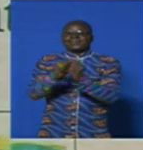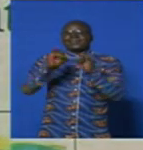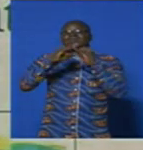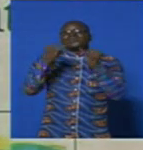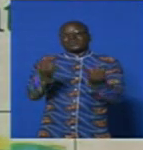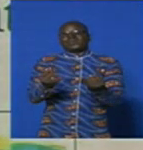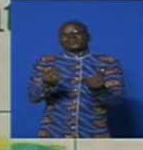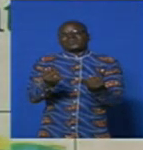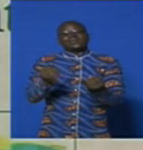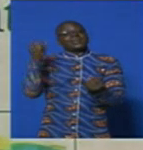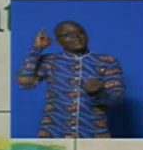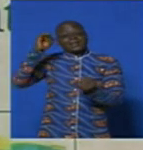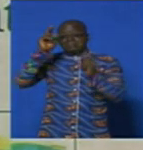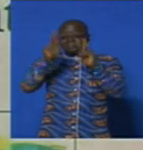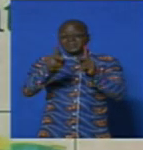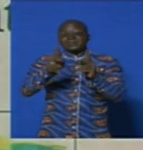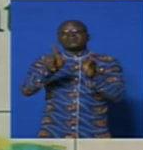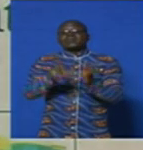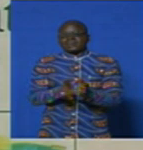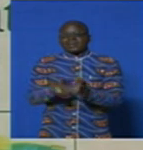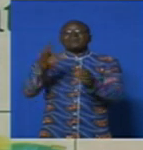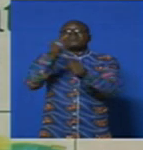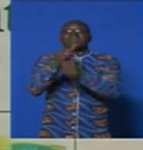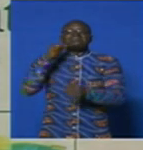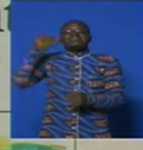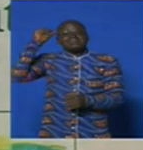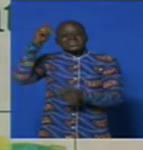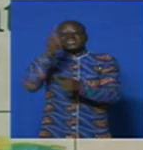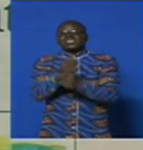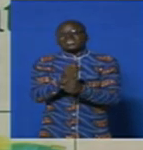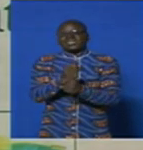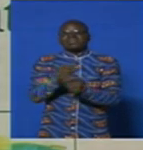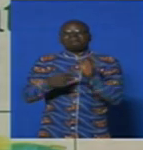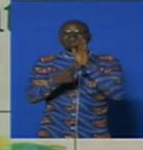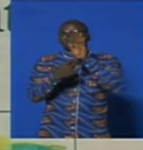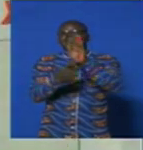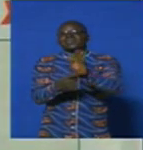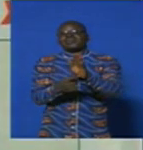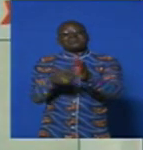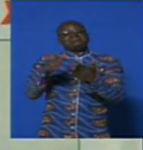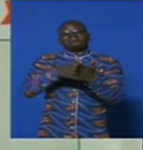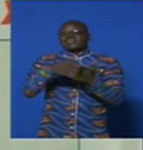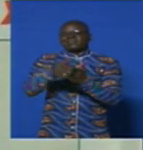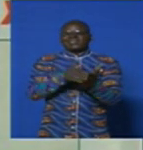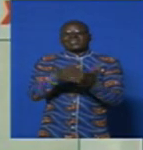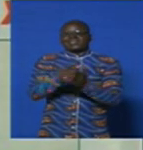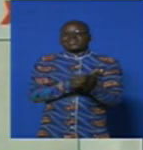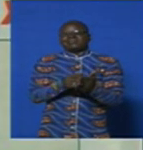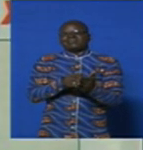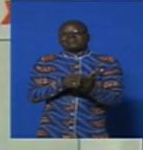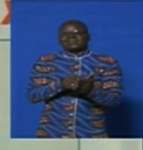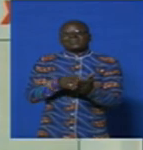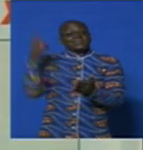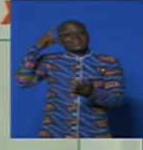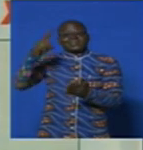Faso, les agents ont repris le travail hier, se montrant ainsi flexibles. Longue interview de Zéphirin